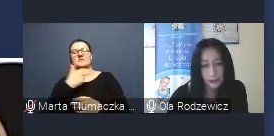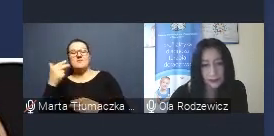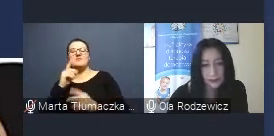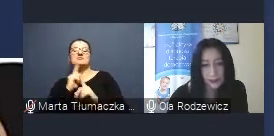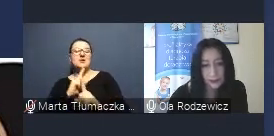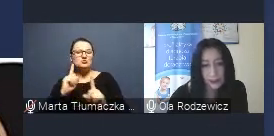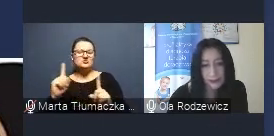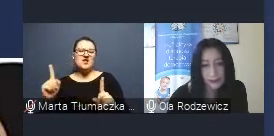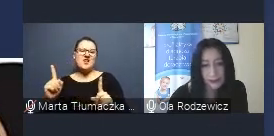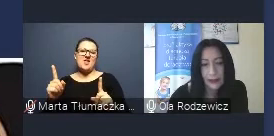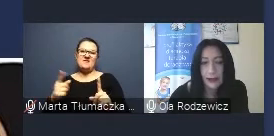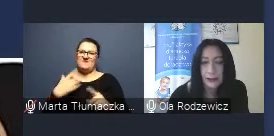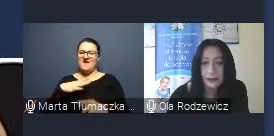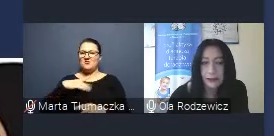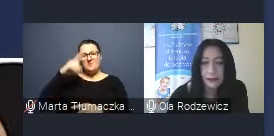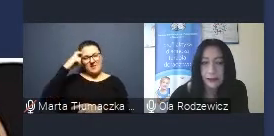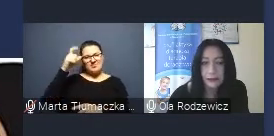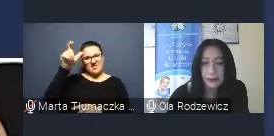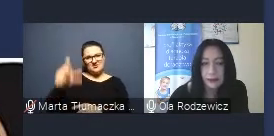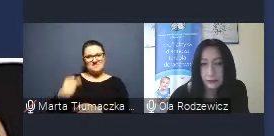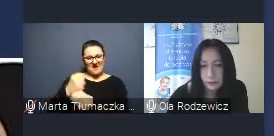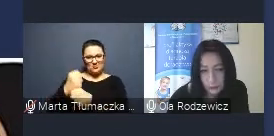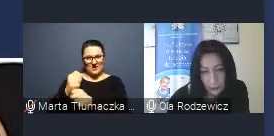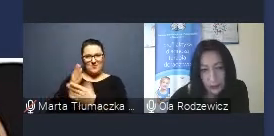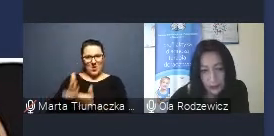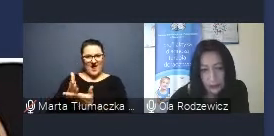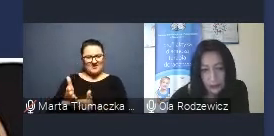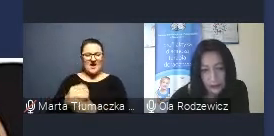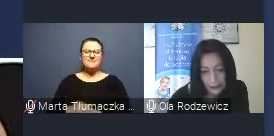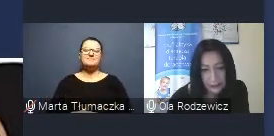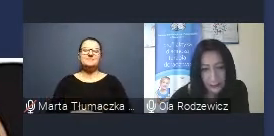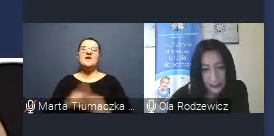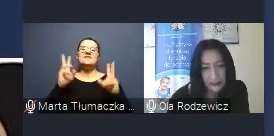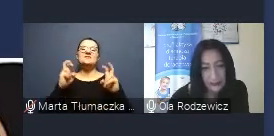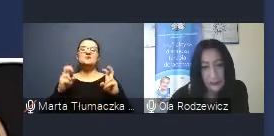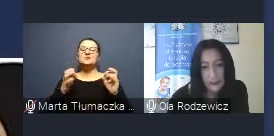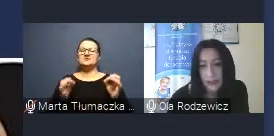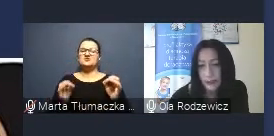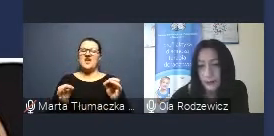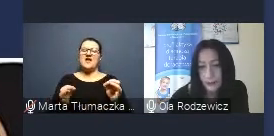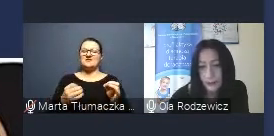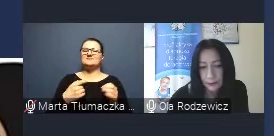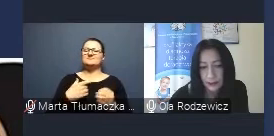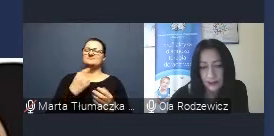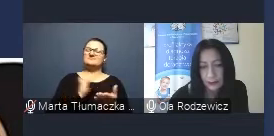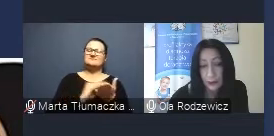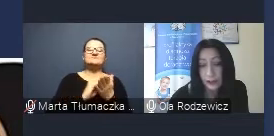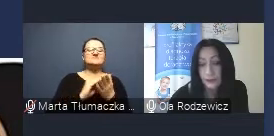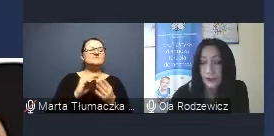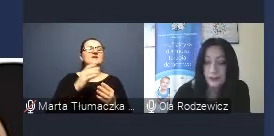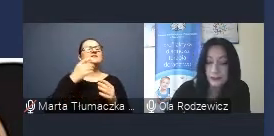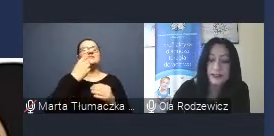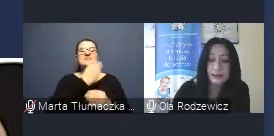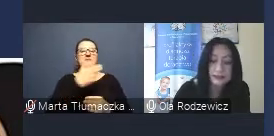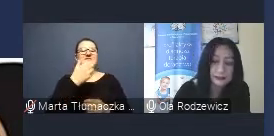o pracownikach w poradni. I ten tytuł wystąpienia dzisiaj, facetka z poradni, o specjalnych potrzebach edukacyjnych